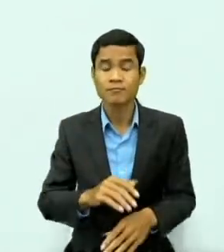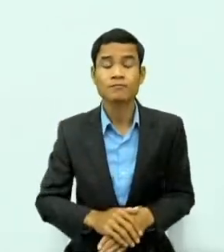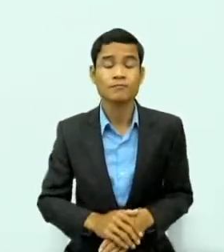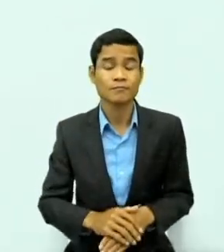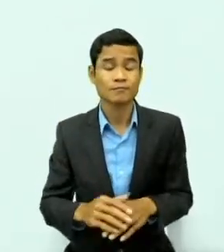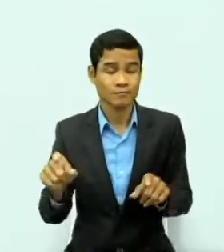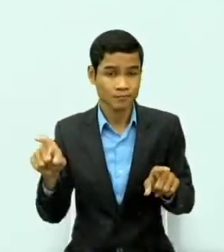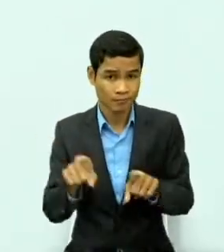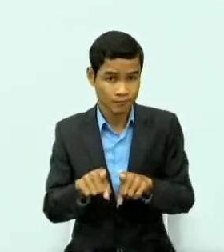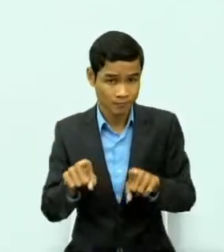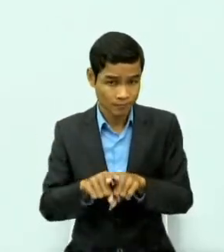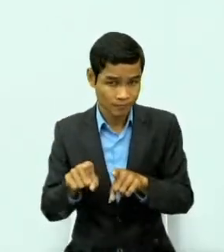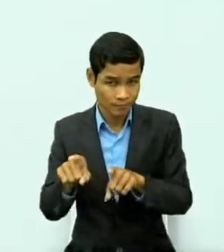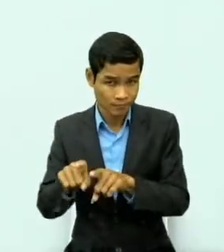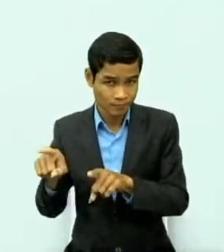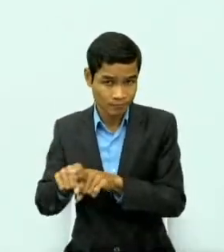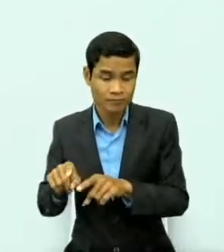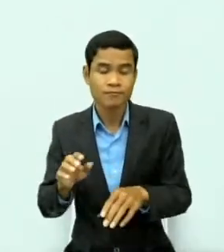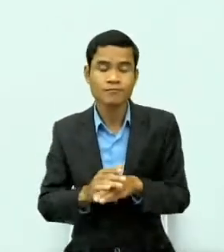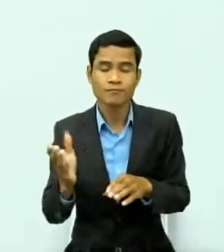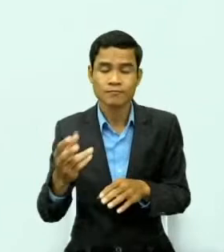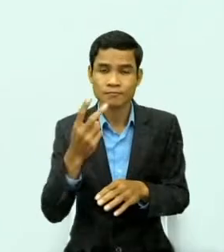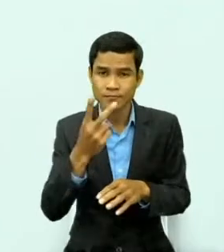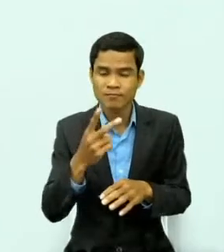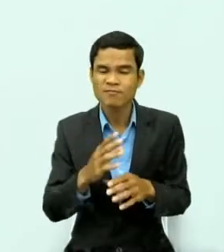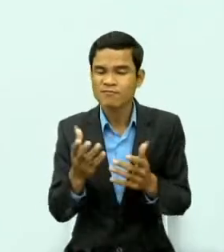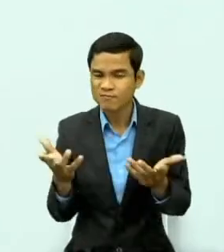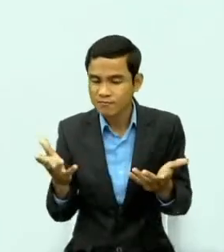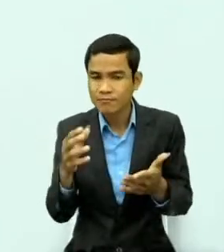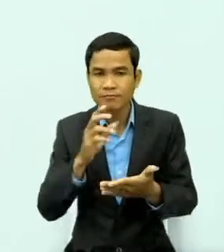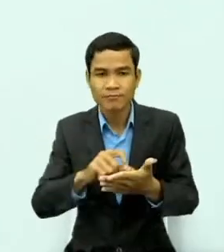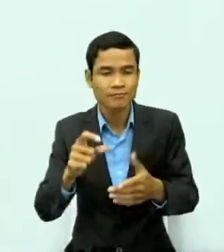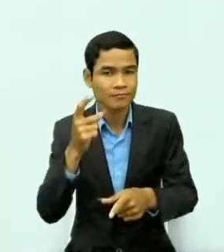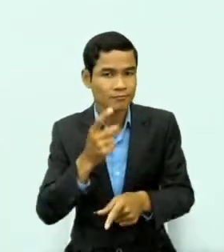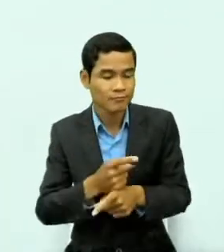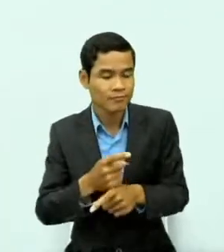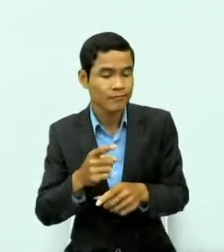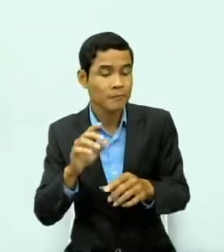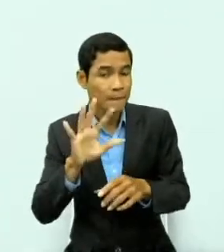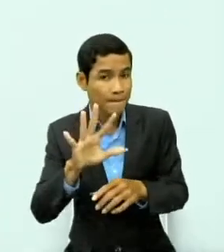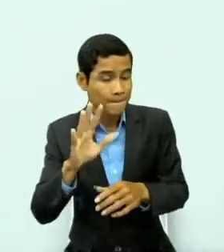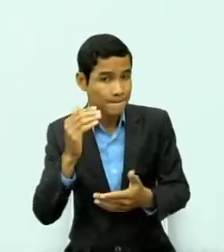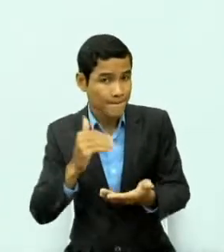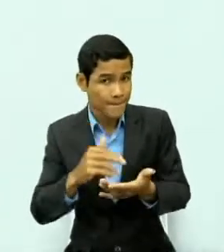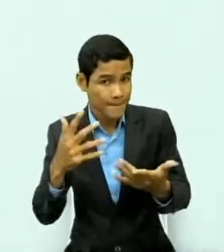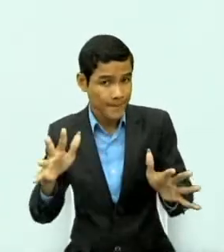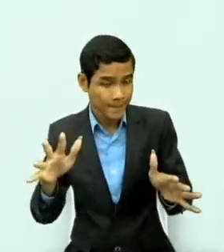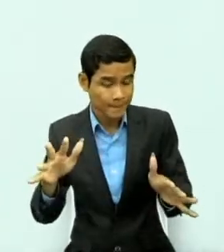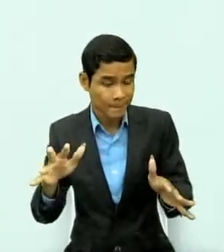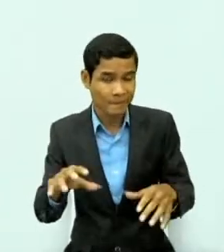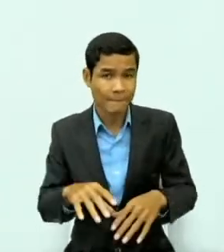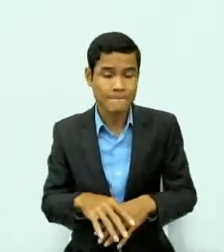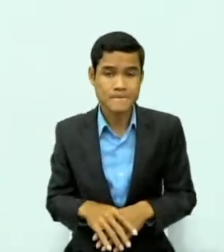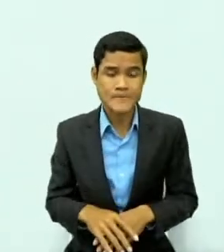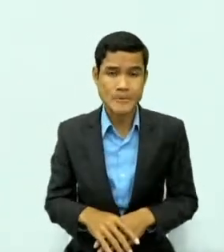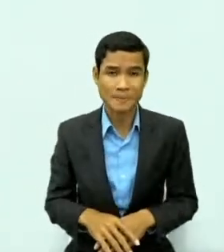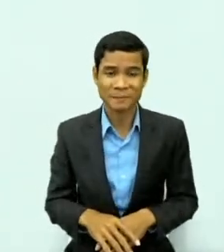ដូចគ្នាកូនណោះកូនផ្ទៀងផ្ទាត់មើលតើកូនសរសេរបានគ្រប់ចំនួន5ដងនៅកូន